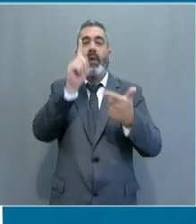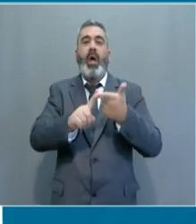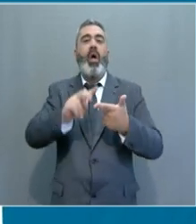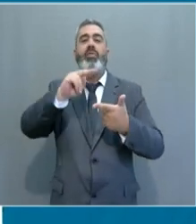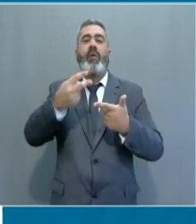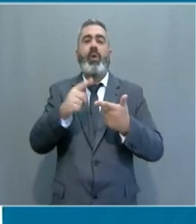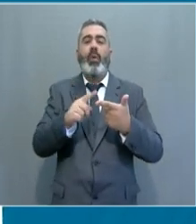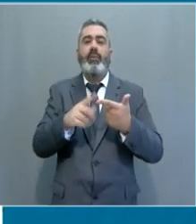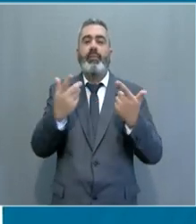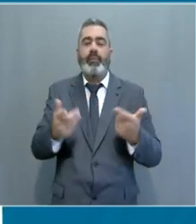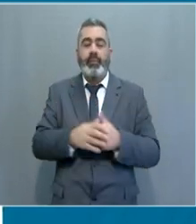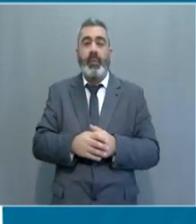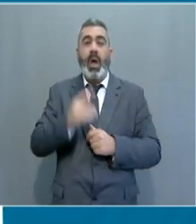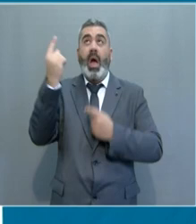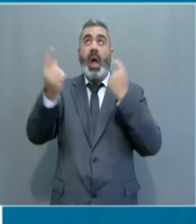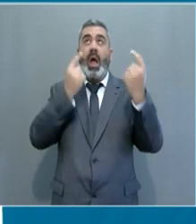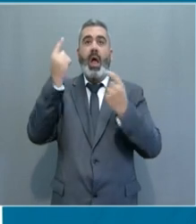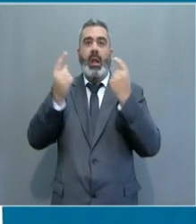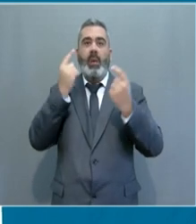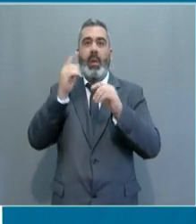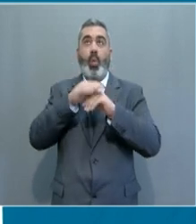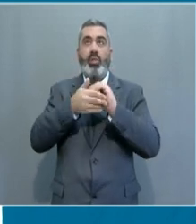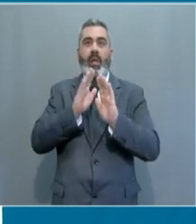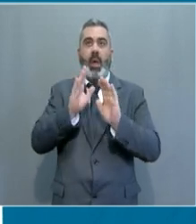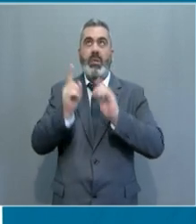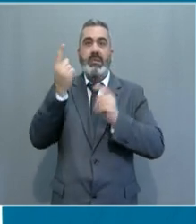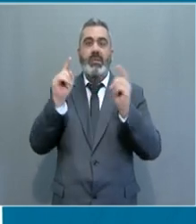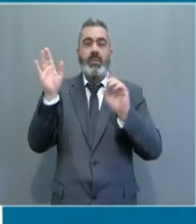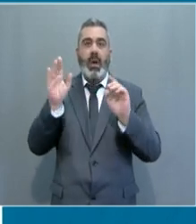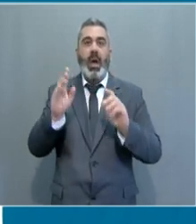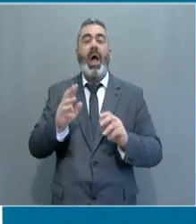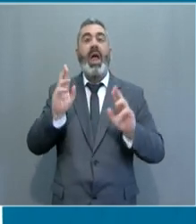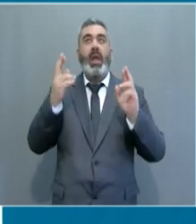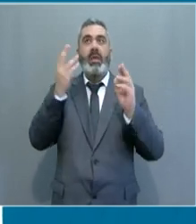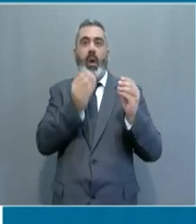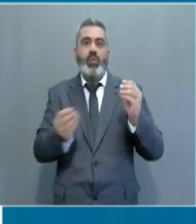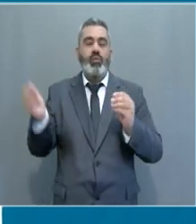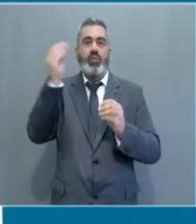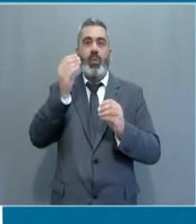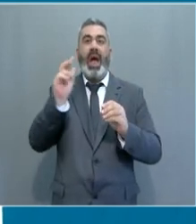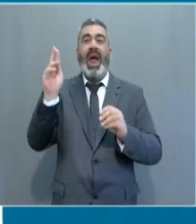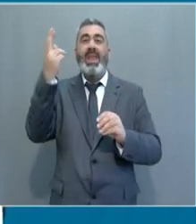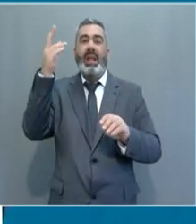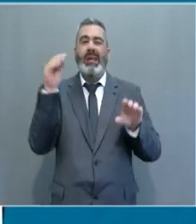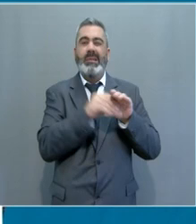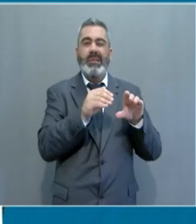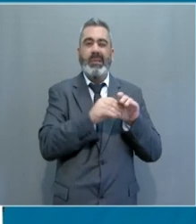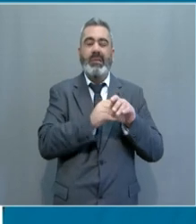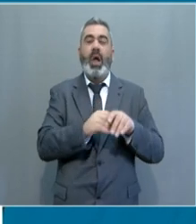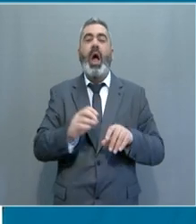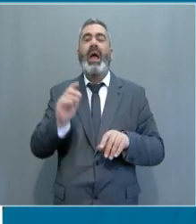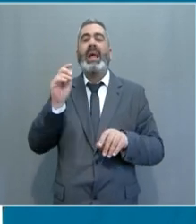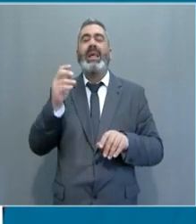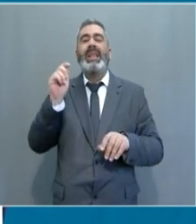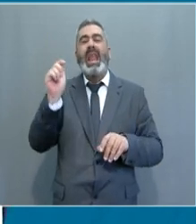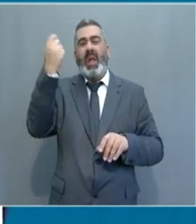ενεργειακή μετάβαση και κλιματική ουδετερότητα με δράσεις όπως ενεργειακή αναβάθμιση, αποθήκευση ενέργειας και τηλεθέρμανση.